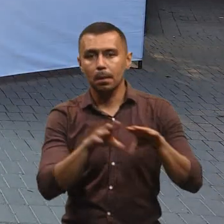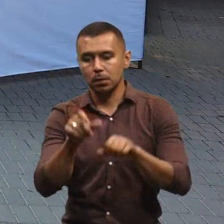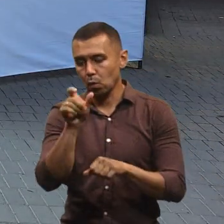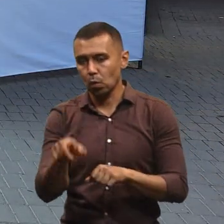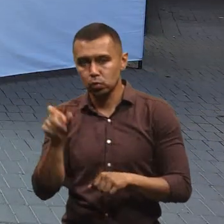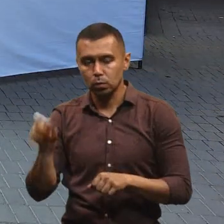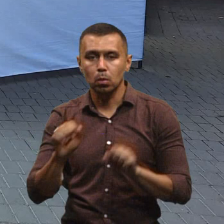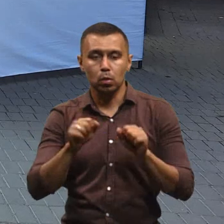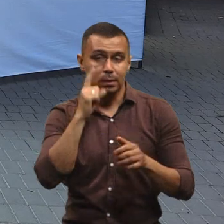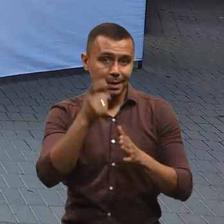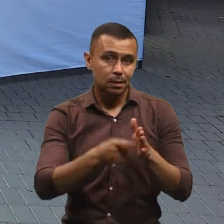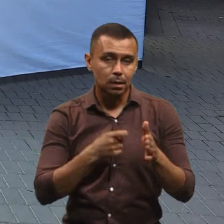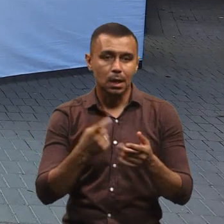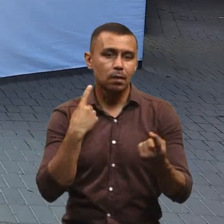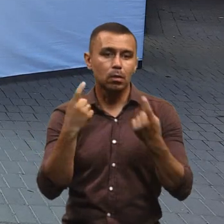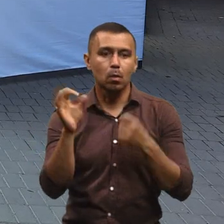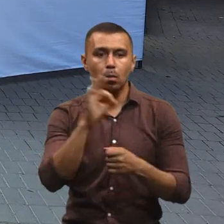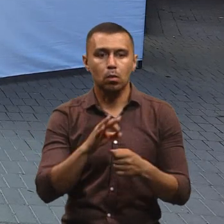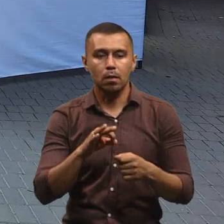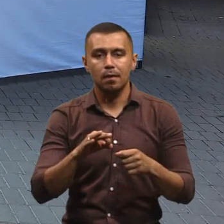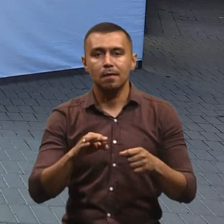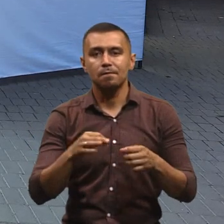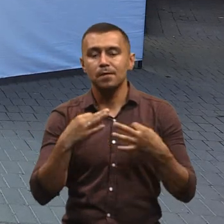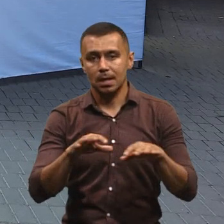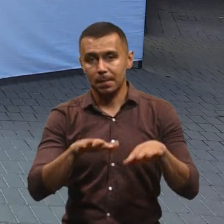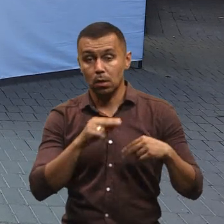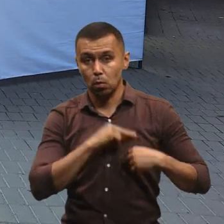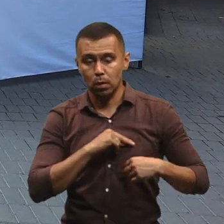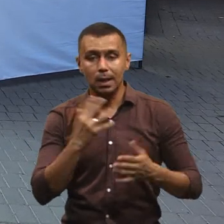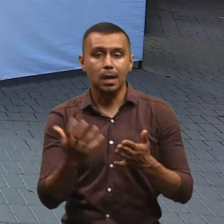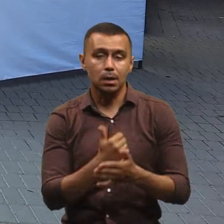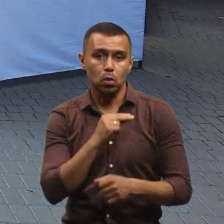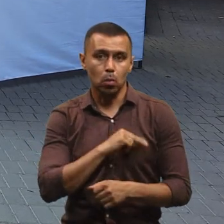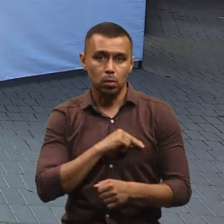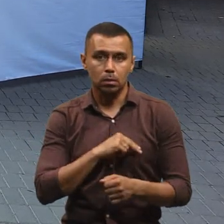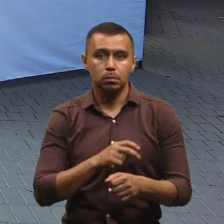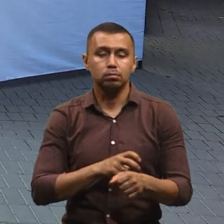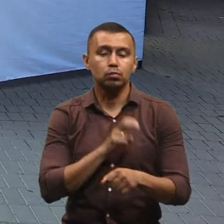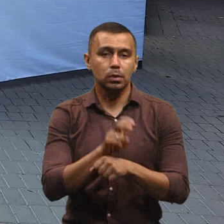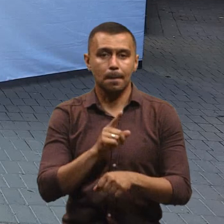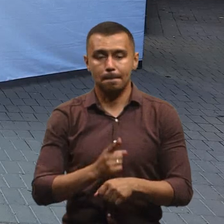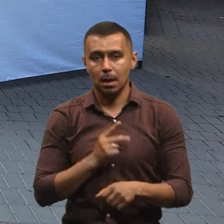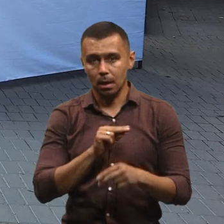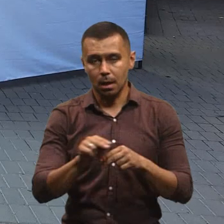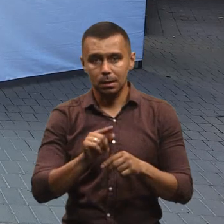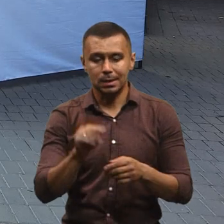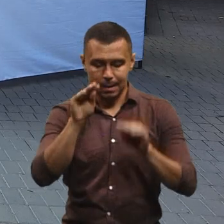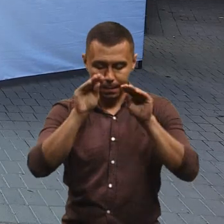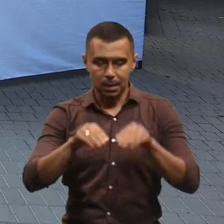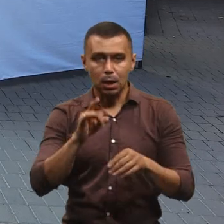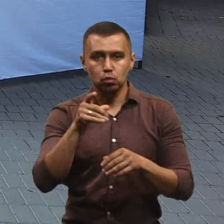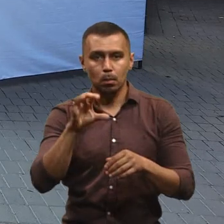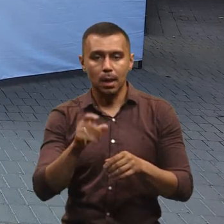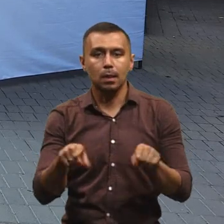особи можуть дізнатися інформацію про вакансії знайти для себе роботу пройти майстер-класи з написання резюме